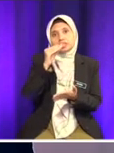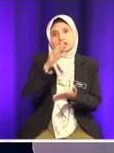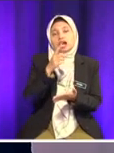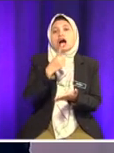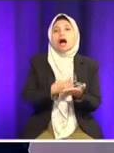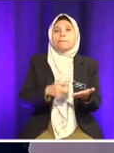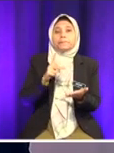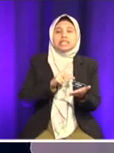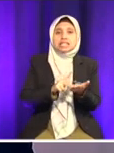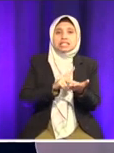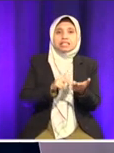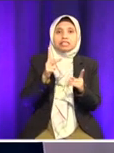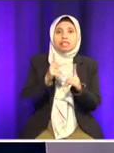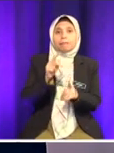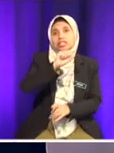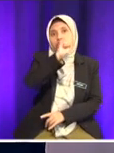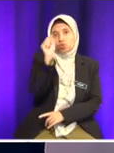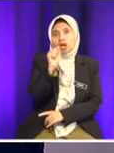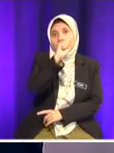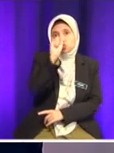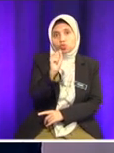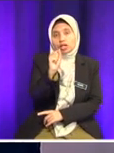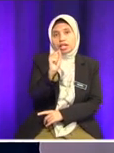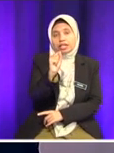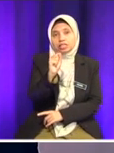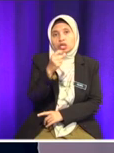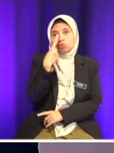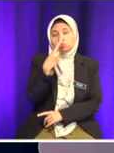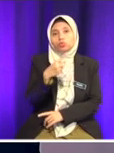kesannya kepada soalnya yang kita akan tanya ee untuk